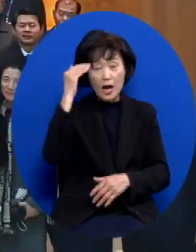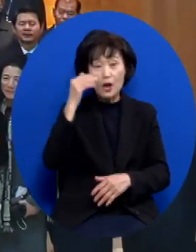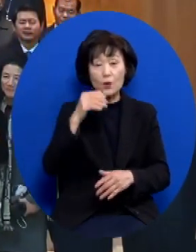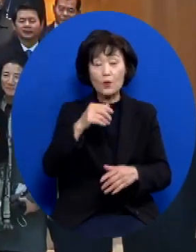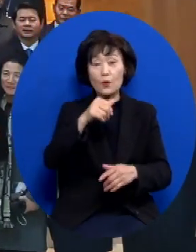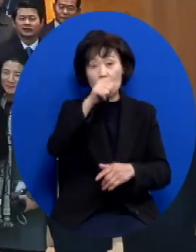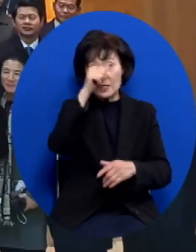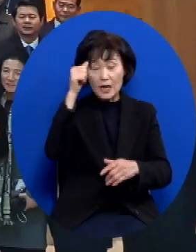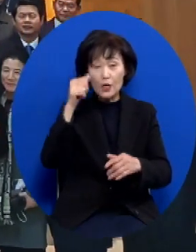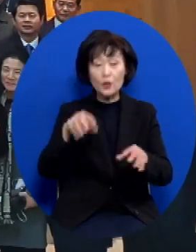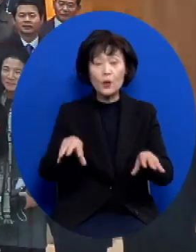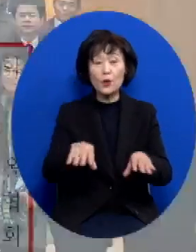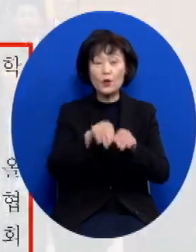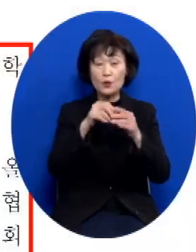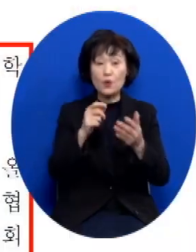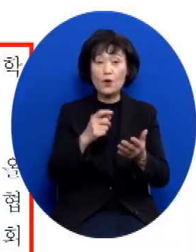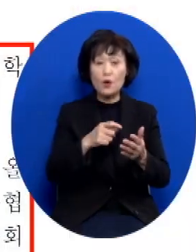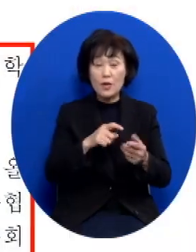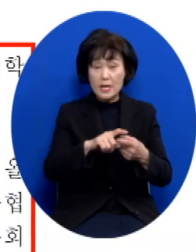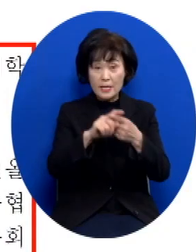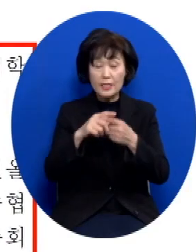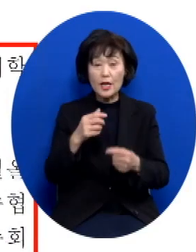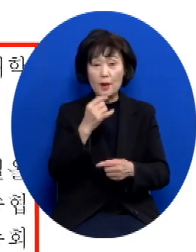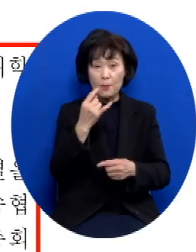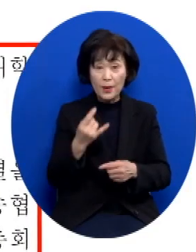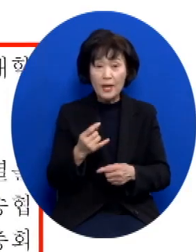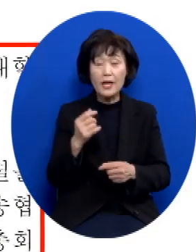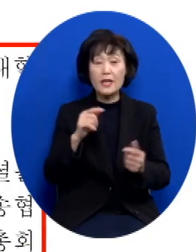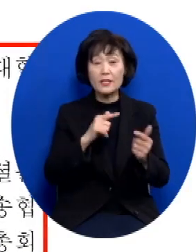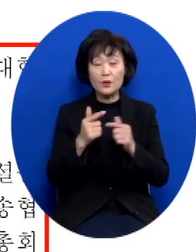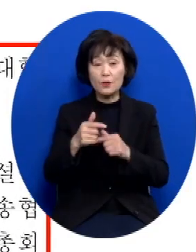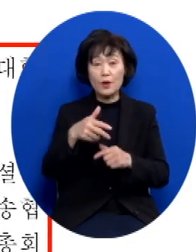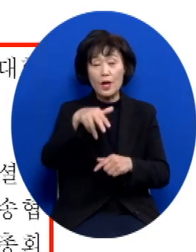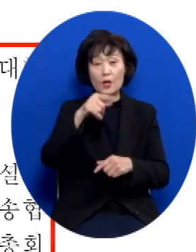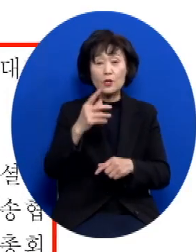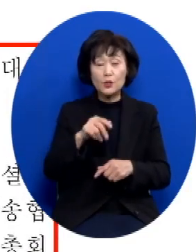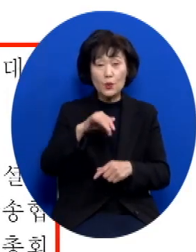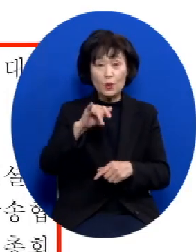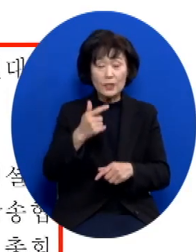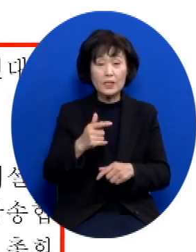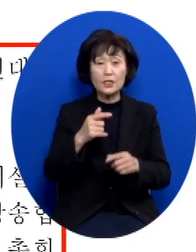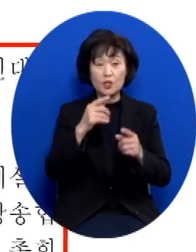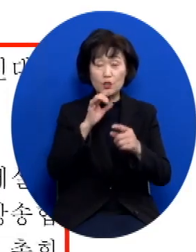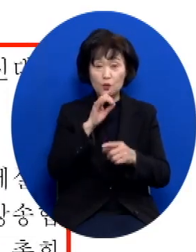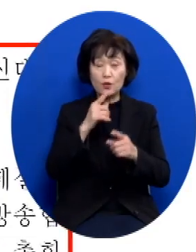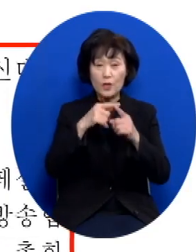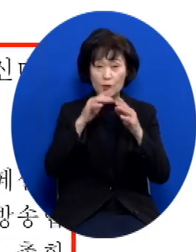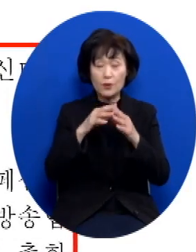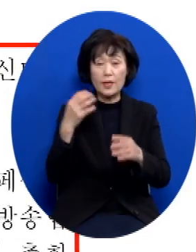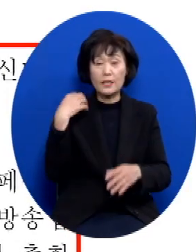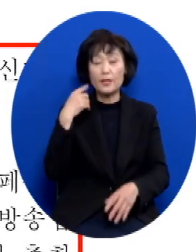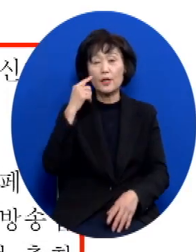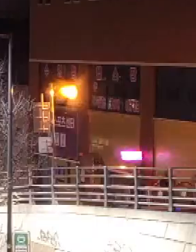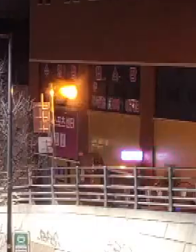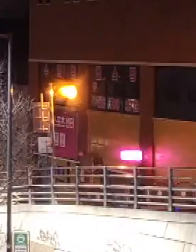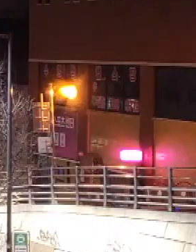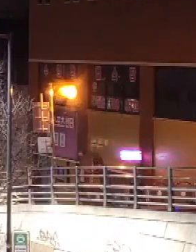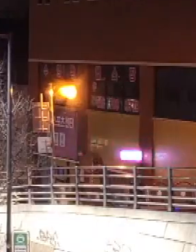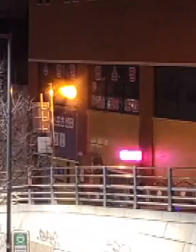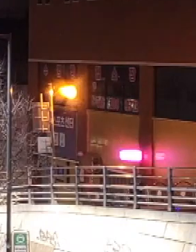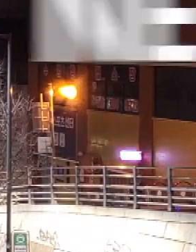한국장로교총연합회 대표회장과 예장합동개혁총회장, 총신중앙교회 담임 목사를 맡고 있습니다.